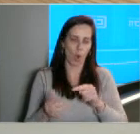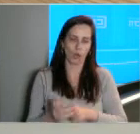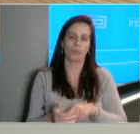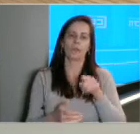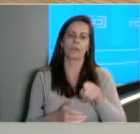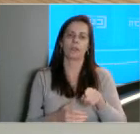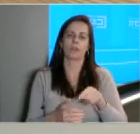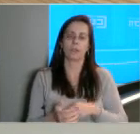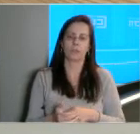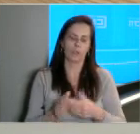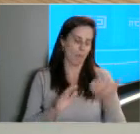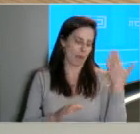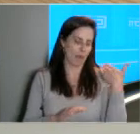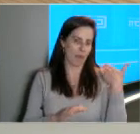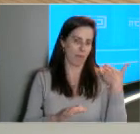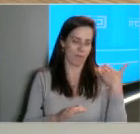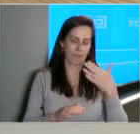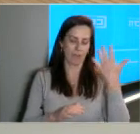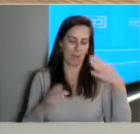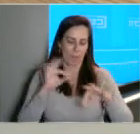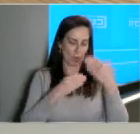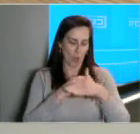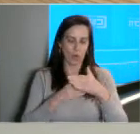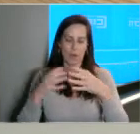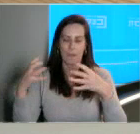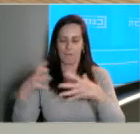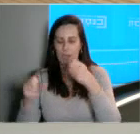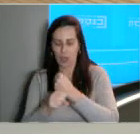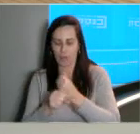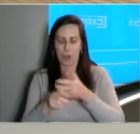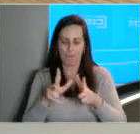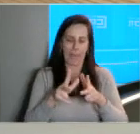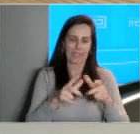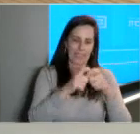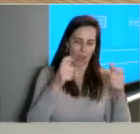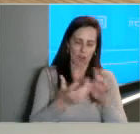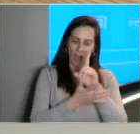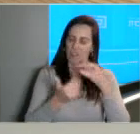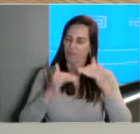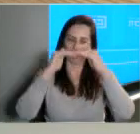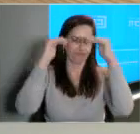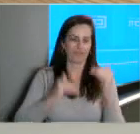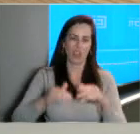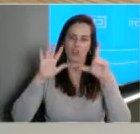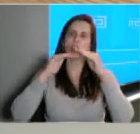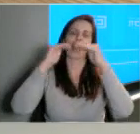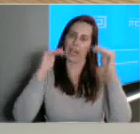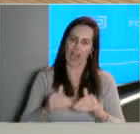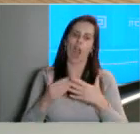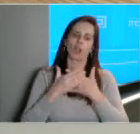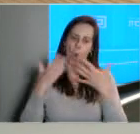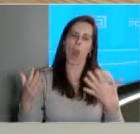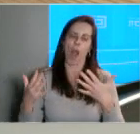הנוכחית. בכנסת הקודמת הם רצו בנפרד, העבודה ומרץ, קיבלו ביחד 11 מנדטים, כעת רק 7, ירידה משמעותית,